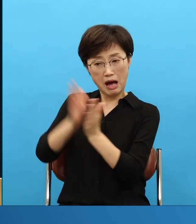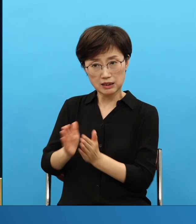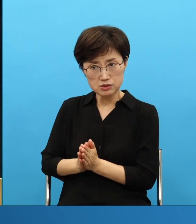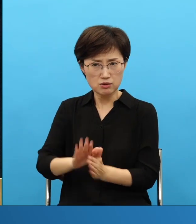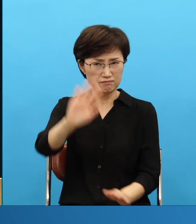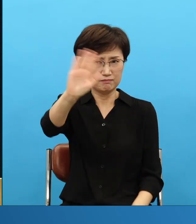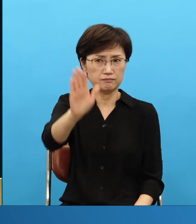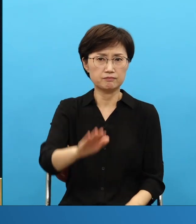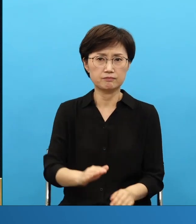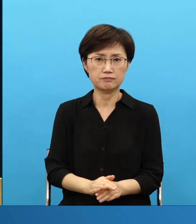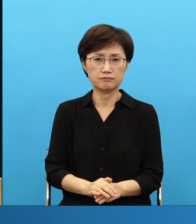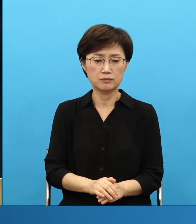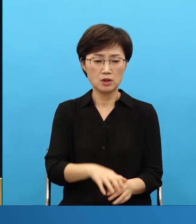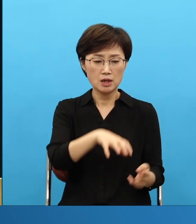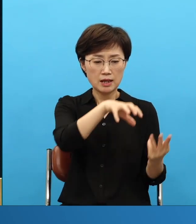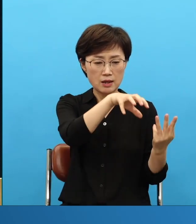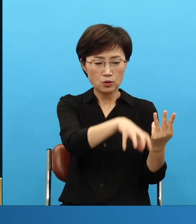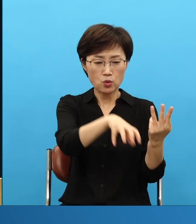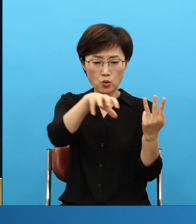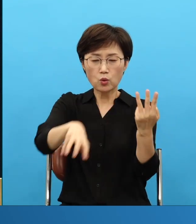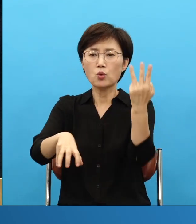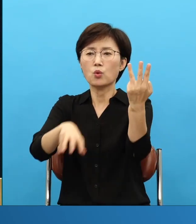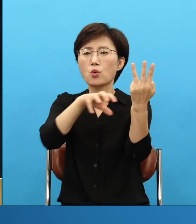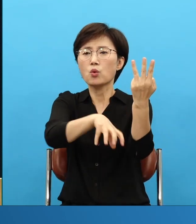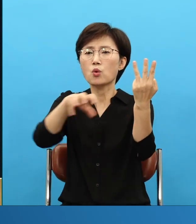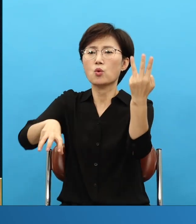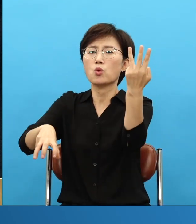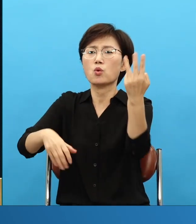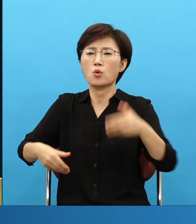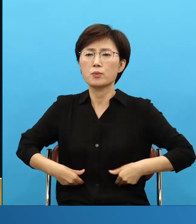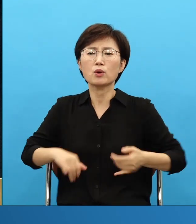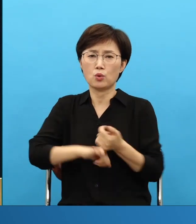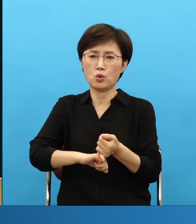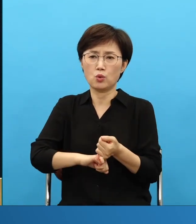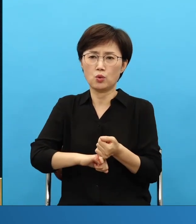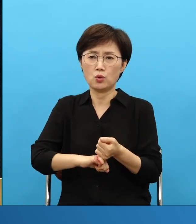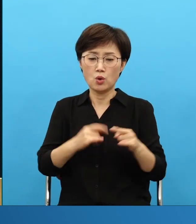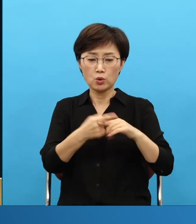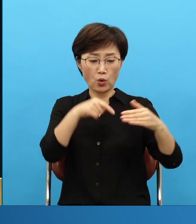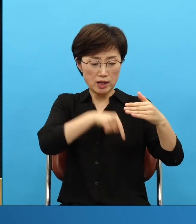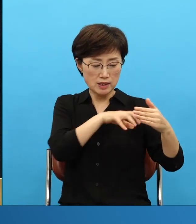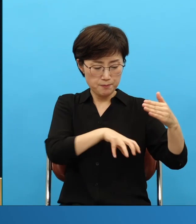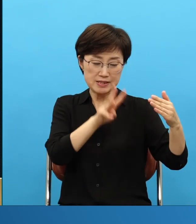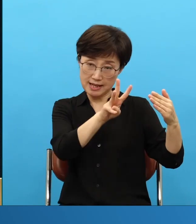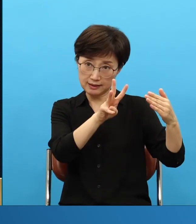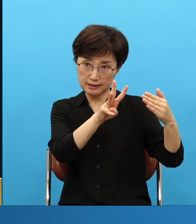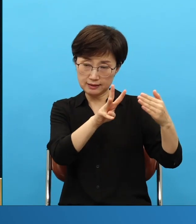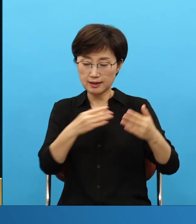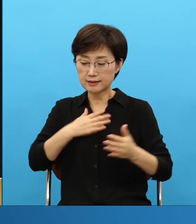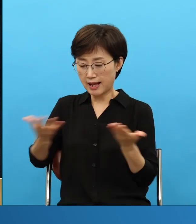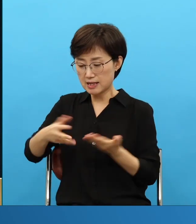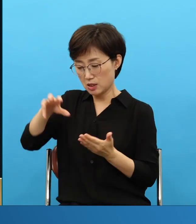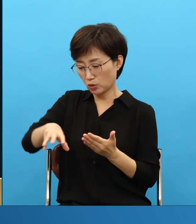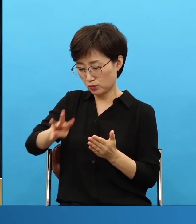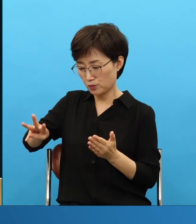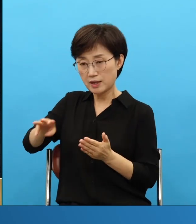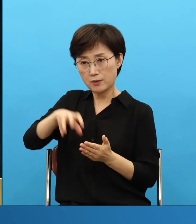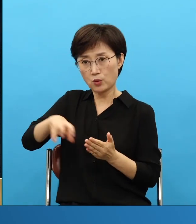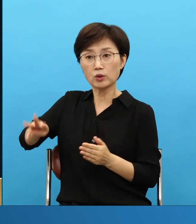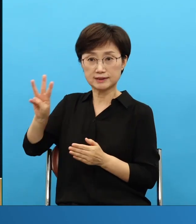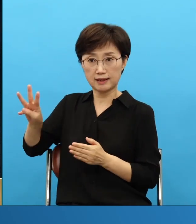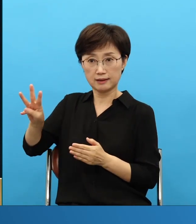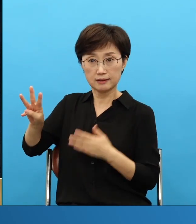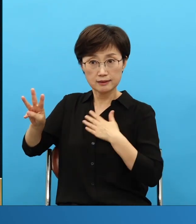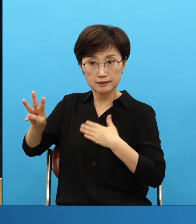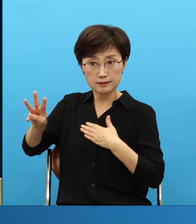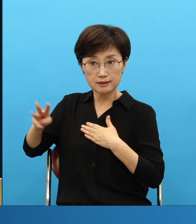만들어라. The path that our children and our posterity must take is not an easy path. So you must 교회다가 now 만들고 사업처에다 만들어라. establish the 3 courtyards in our church,